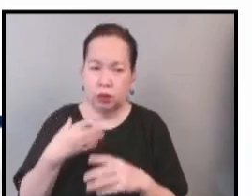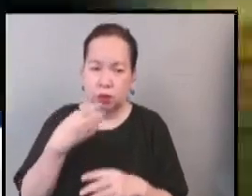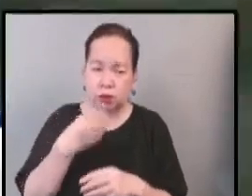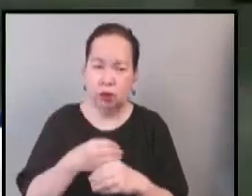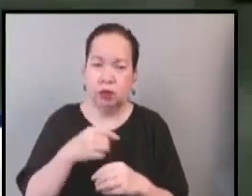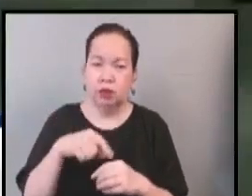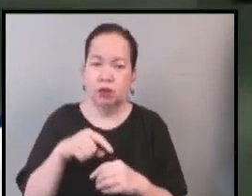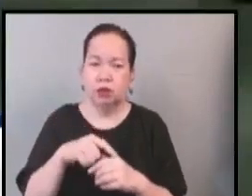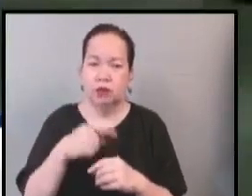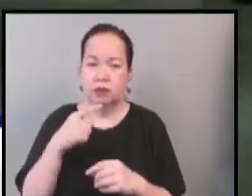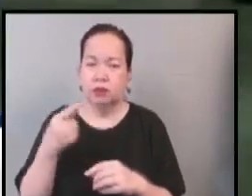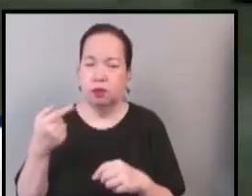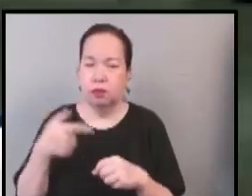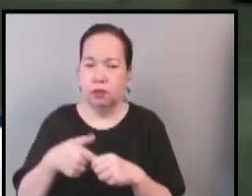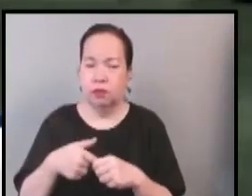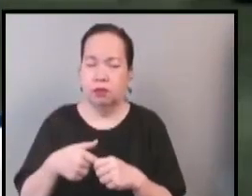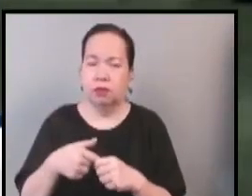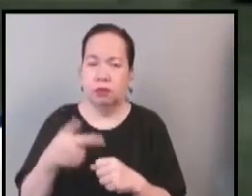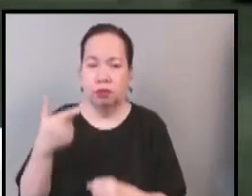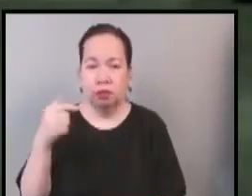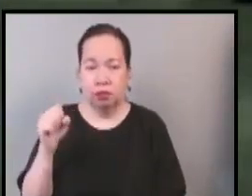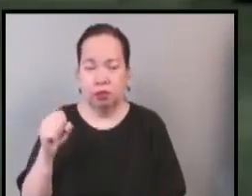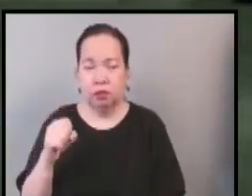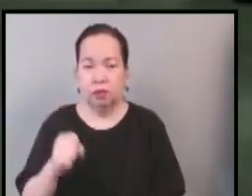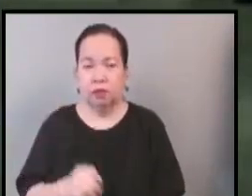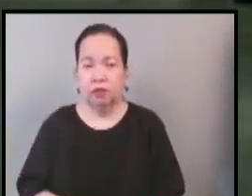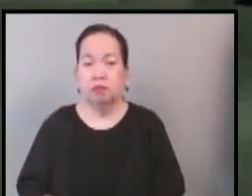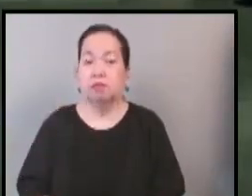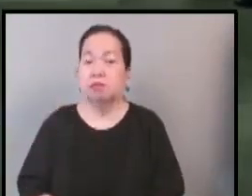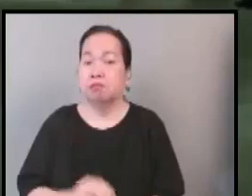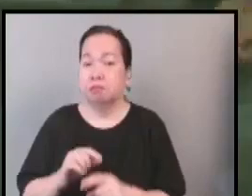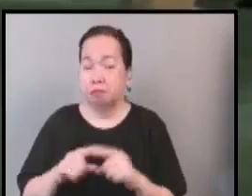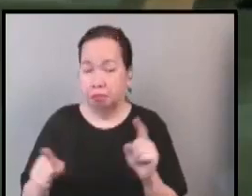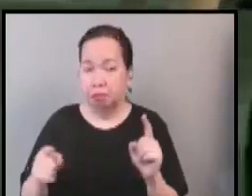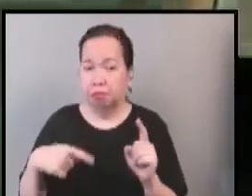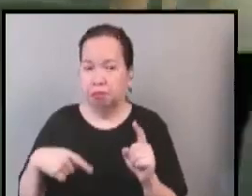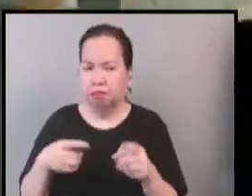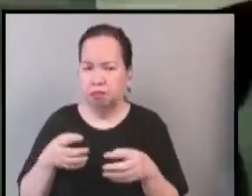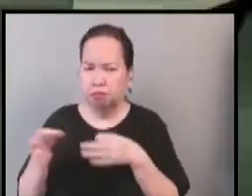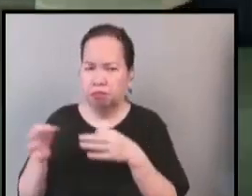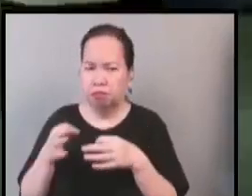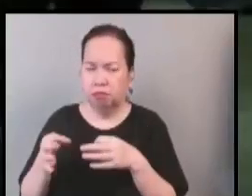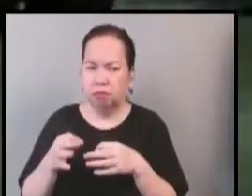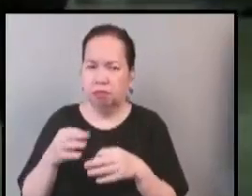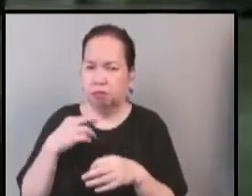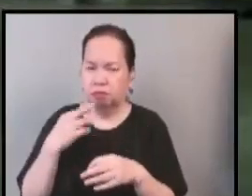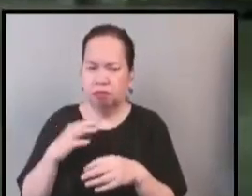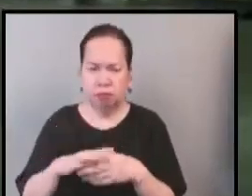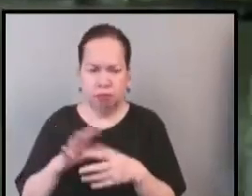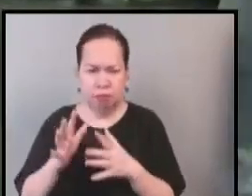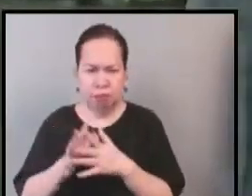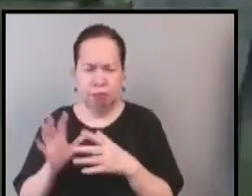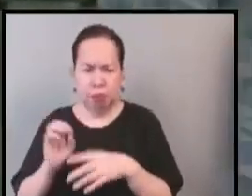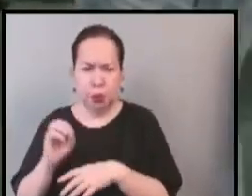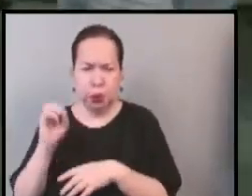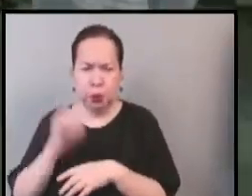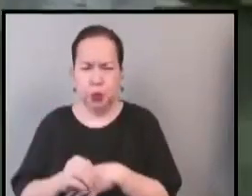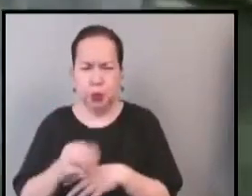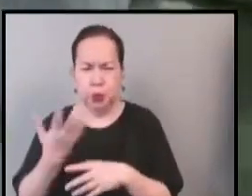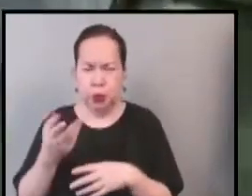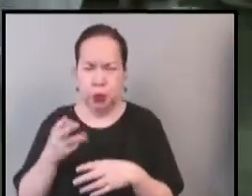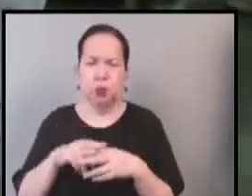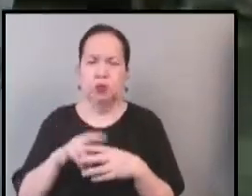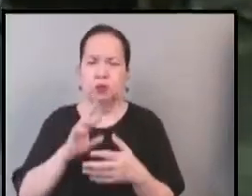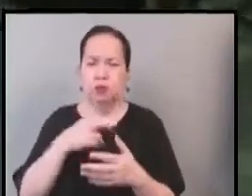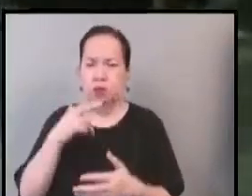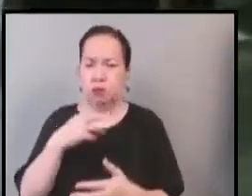increase. Pero giit ng bantay bigas, hindi dapat sobra-sobra ang pagtaas ng presyo ng bigas, lalo't